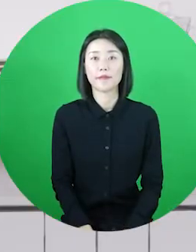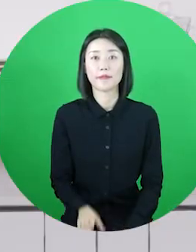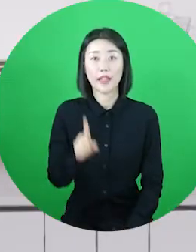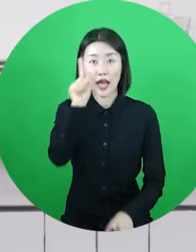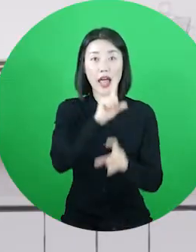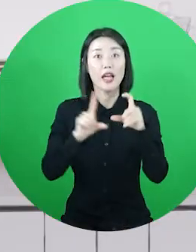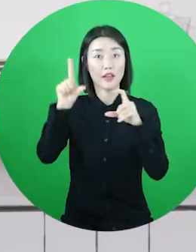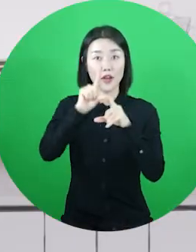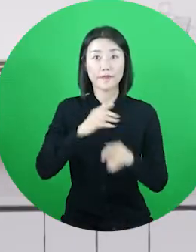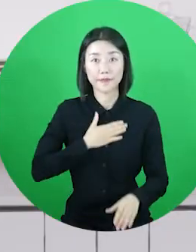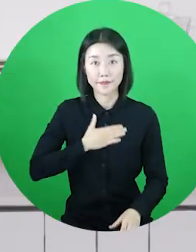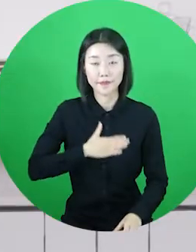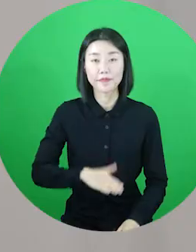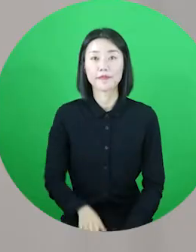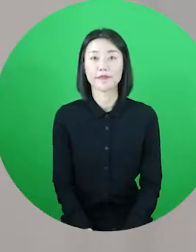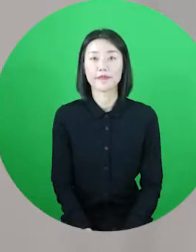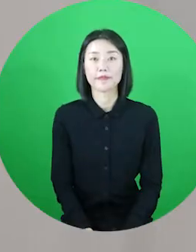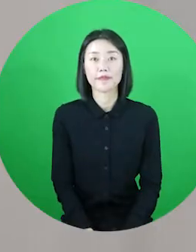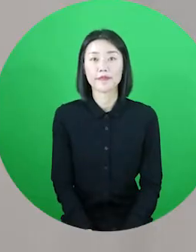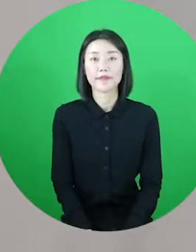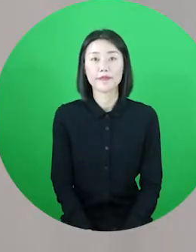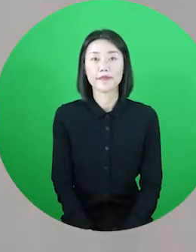1컵 더 넣어 줄게요.